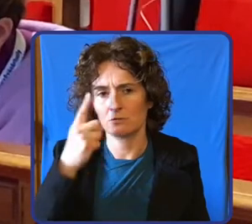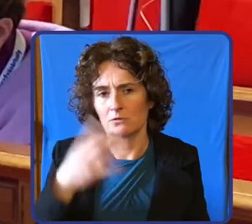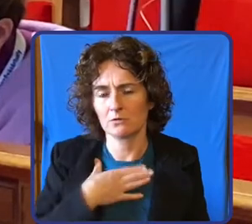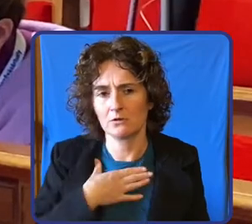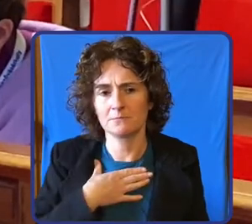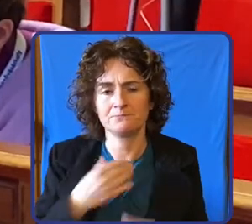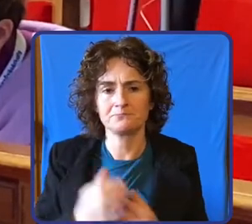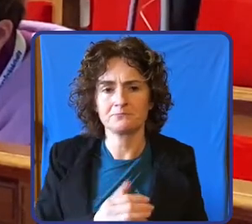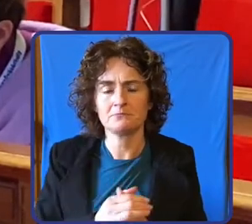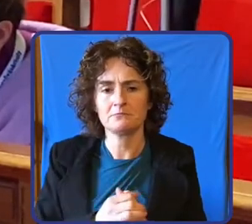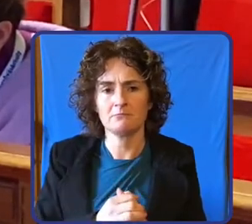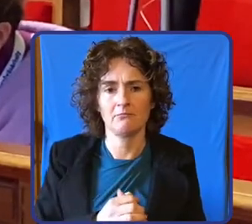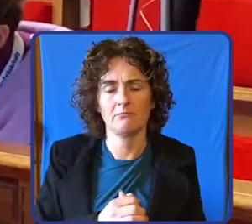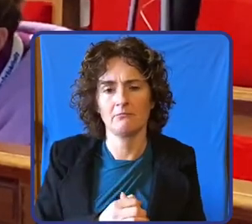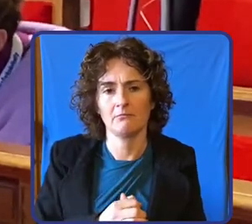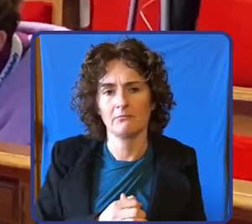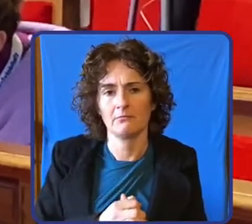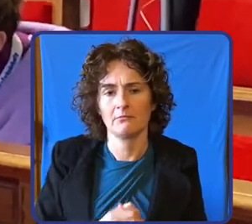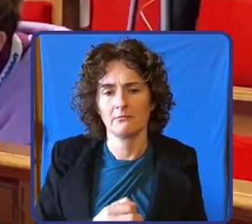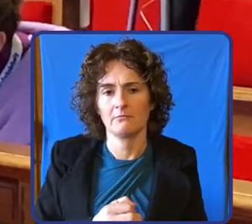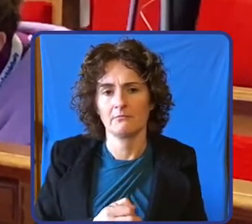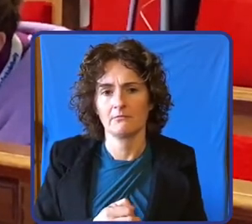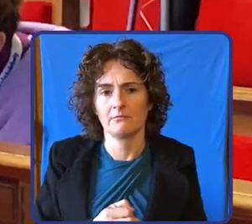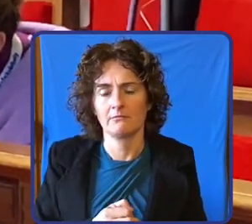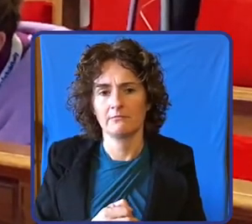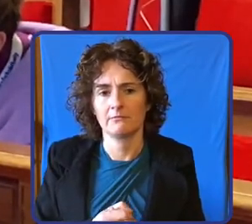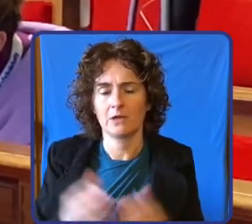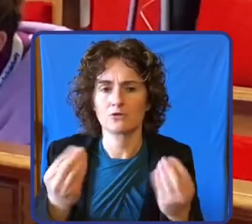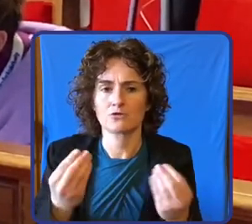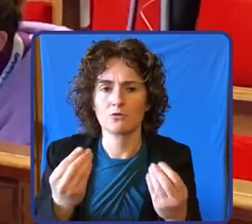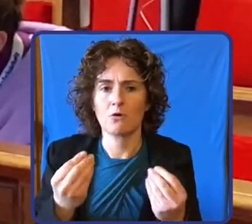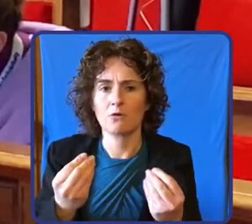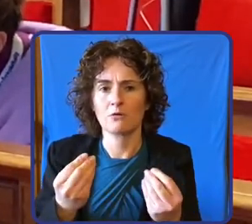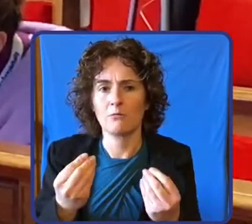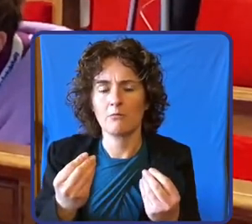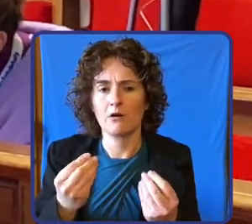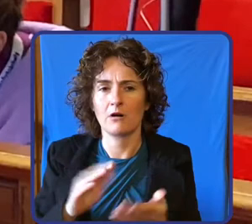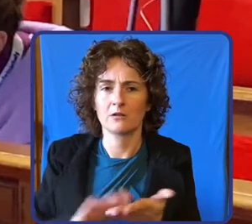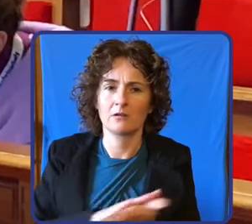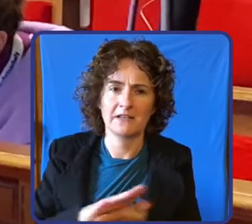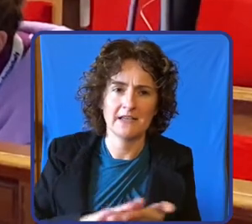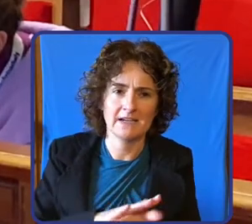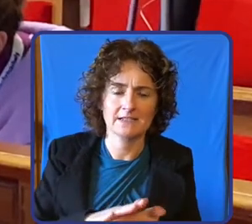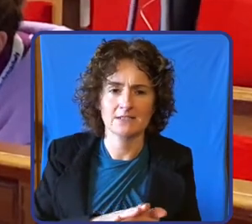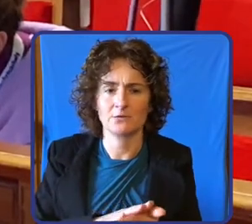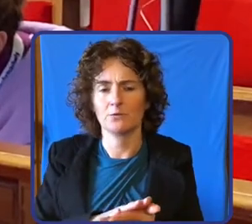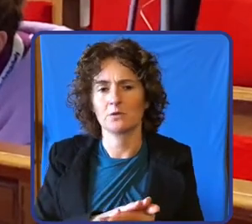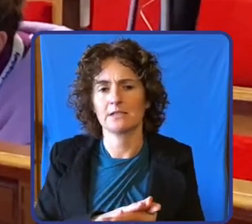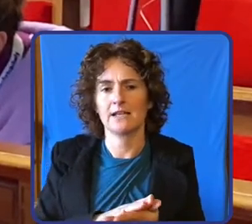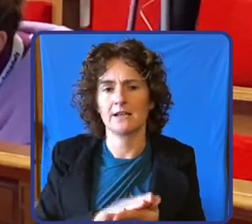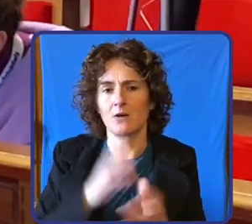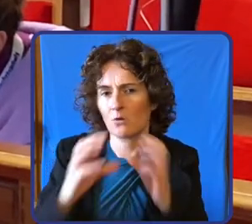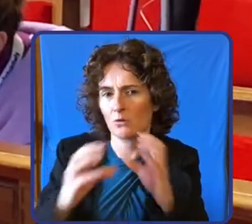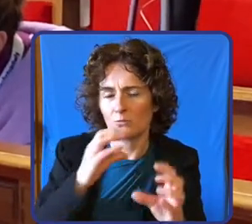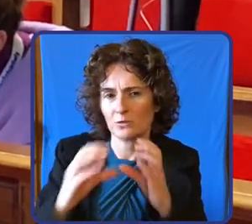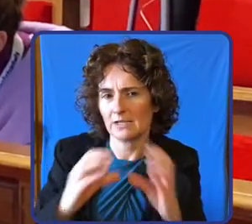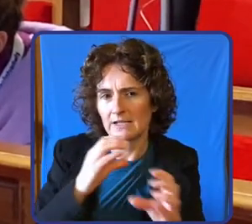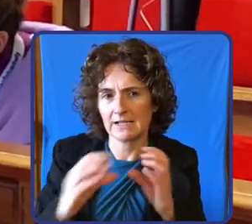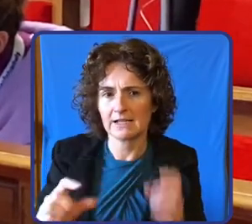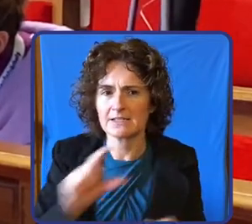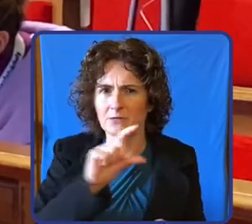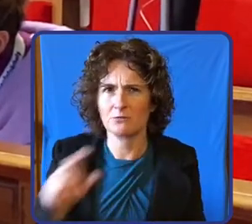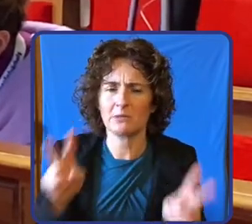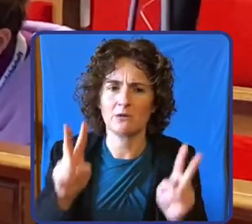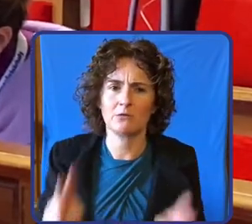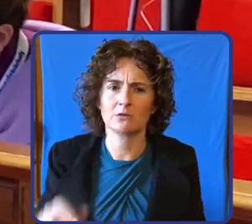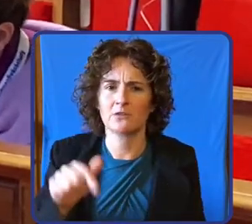hogy ez nagyon sokban a jelzőknek és a kommunikációnak köszönhető. És itt helyben